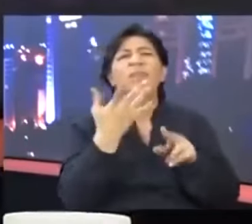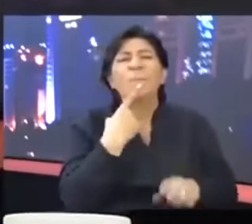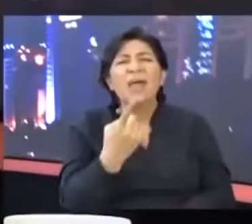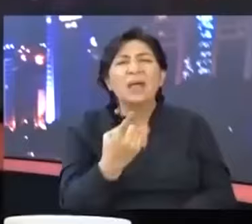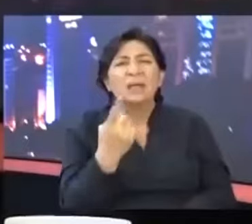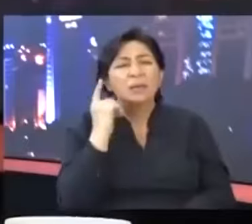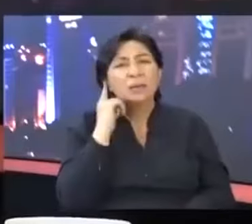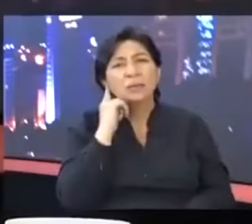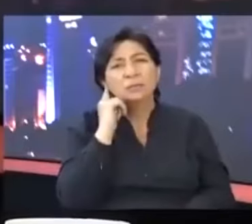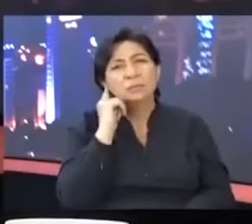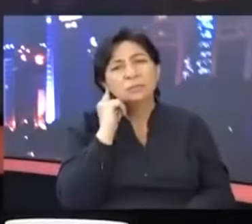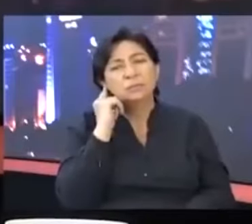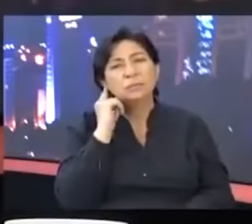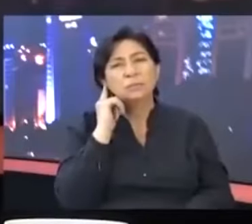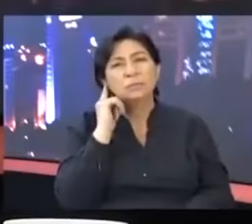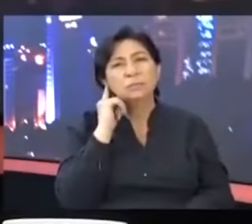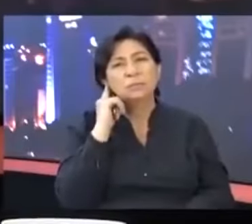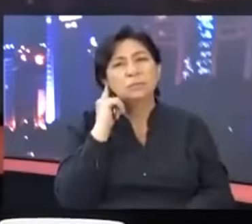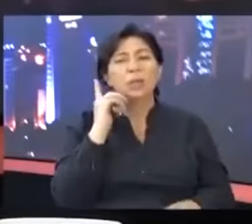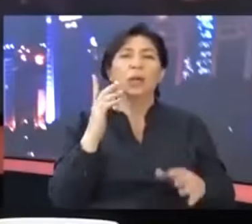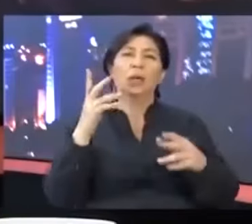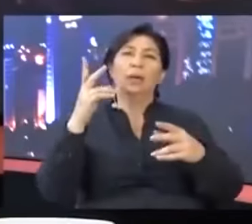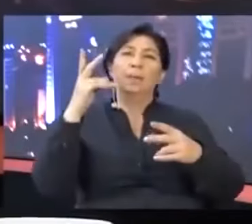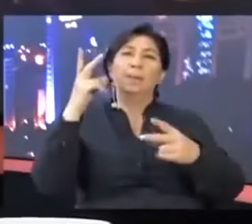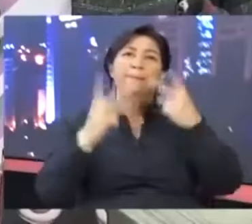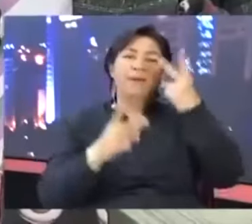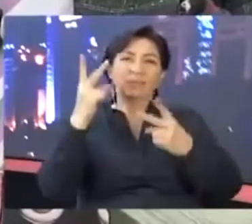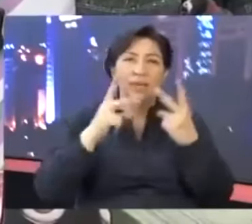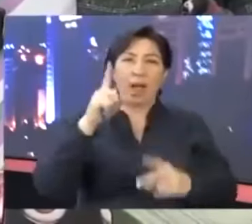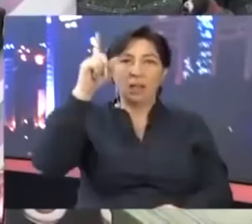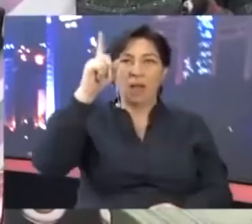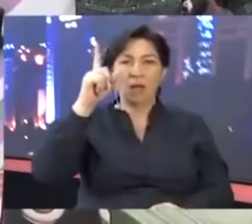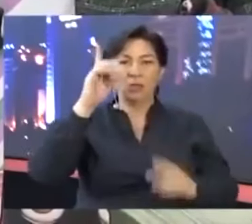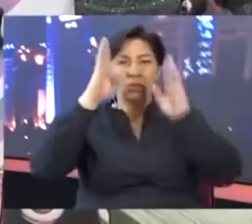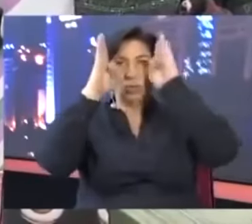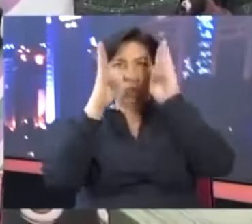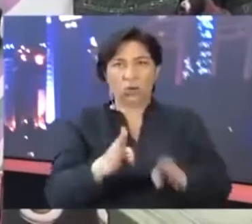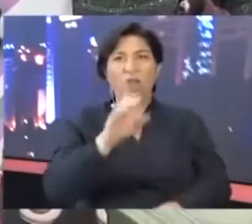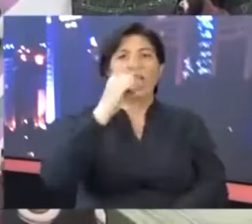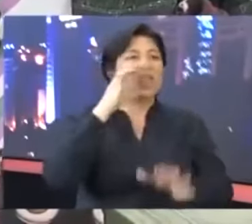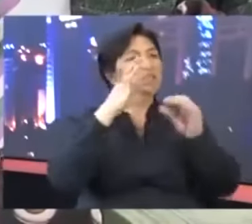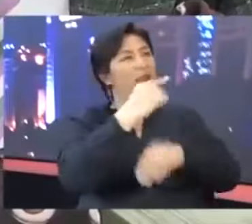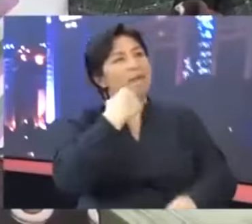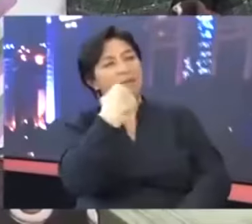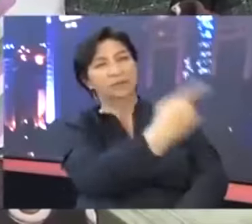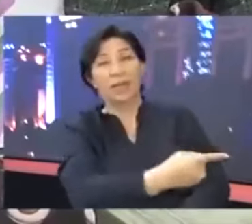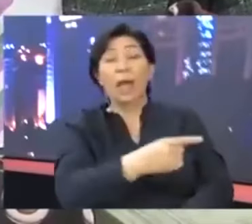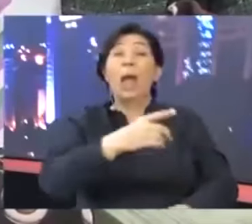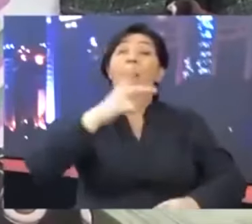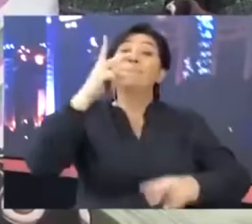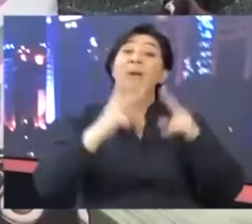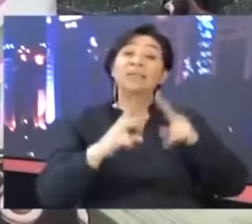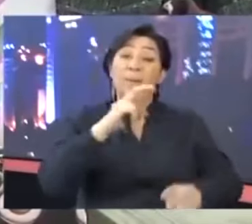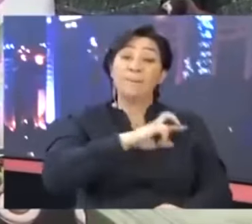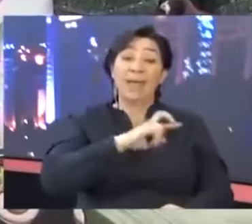geçişi zamir geçişleri şudur Yani bazen Allah doğrudan insanlara hitap eder bazen peygamberin